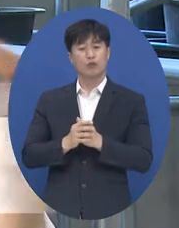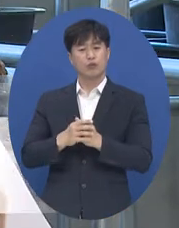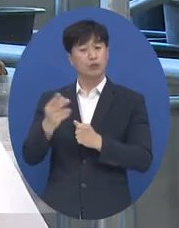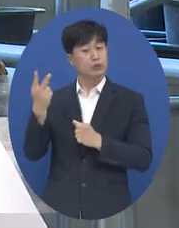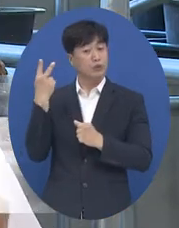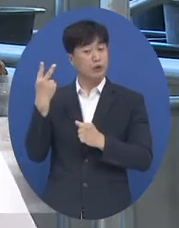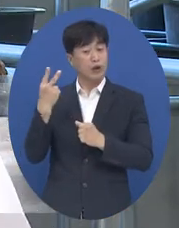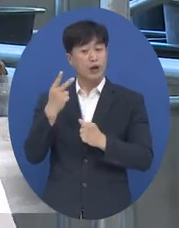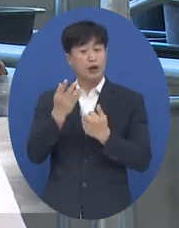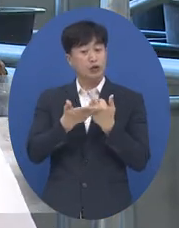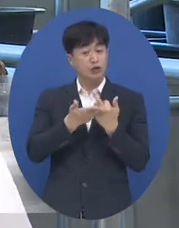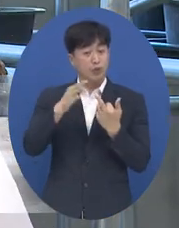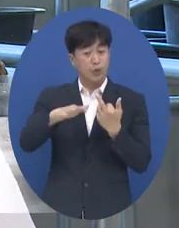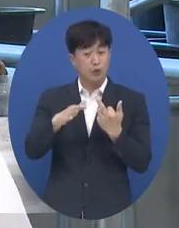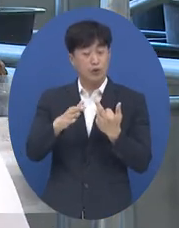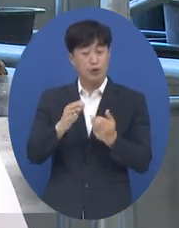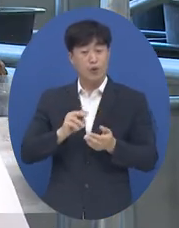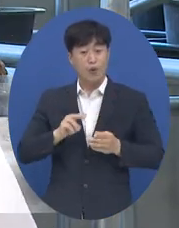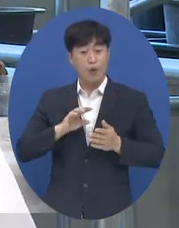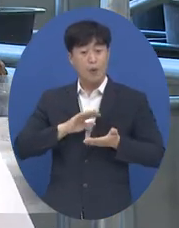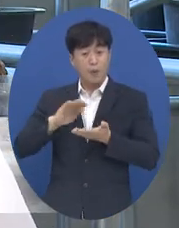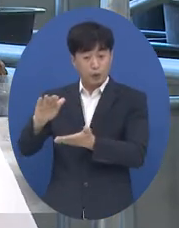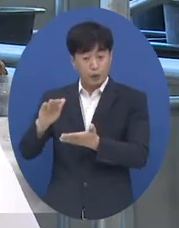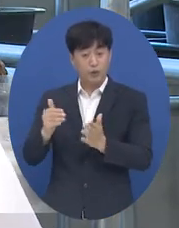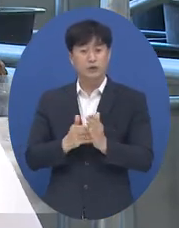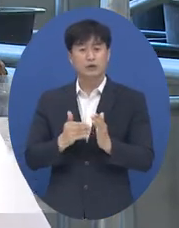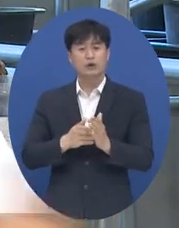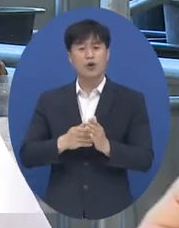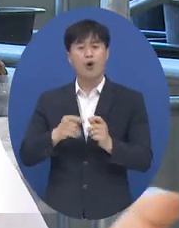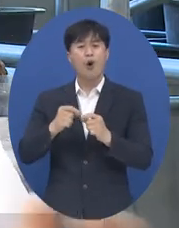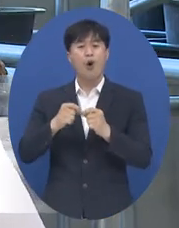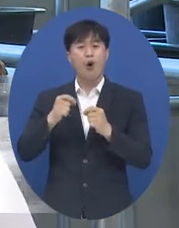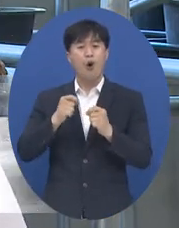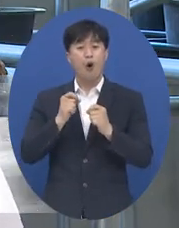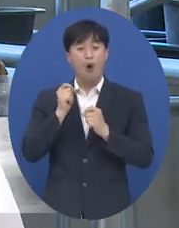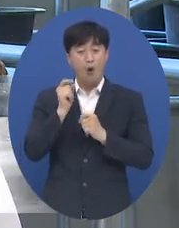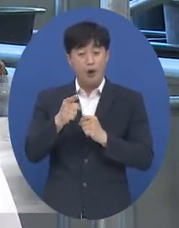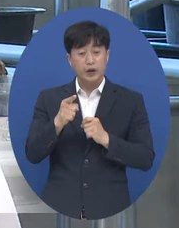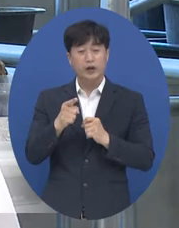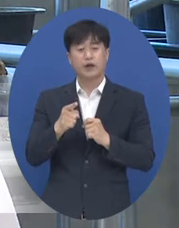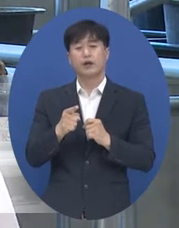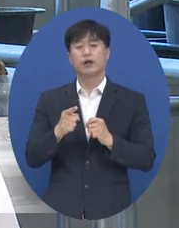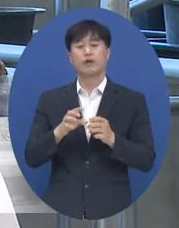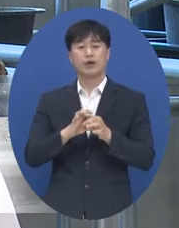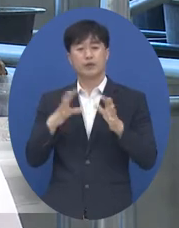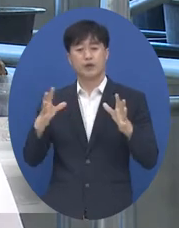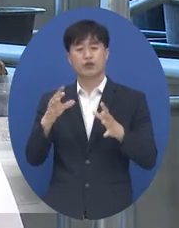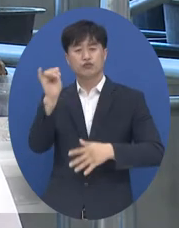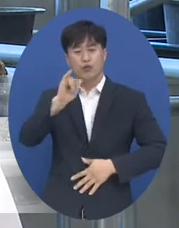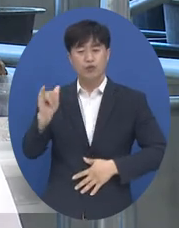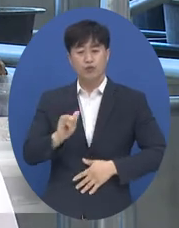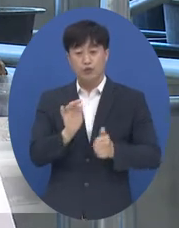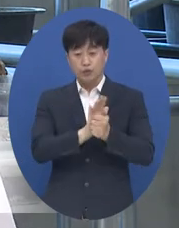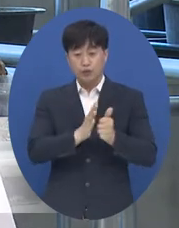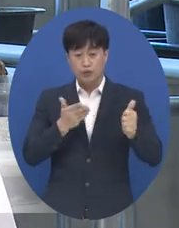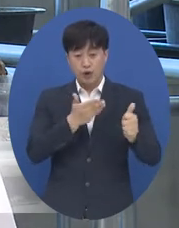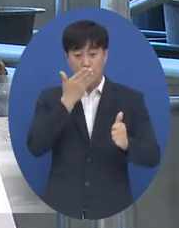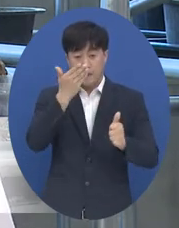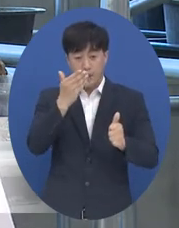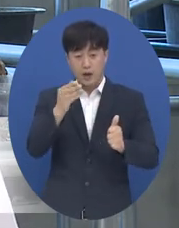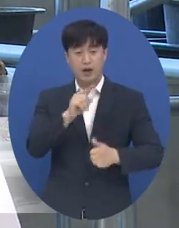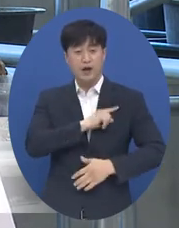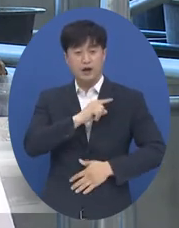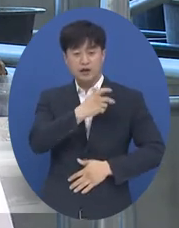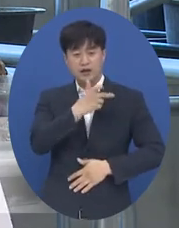드렸고 든요 이제 거니 제약이 완전히 다 타이핑 했다는것 그래서 전국적으로 서비스를 제공할 수 있다는